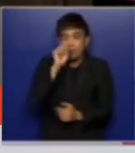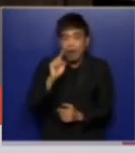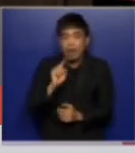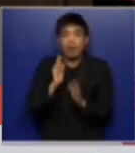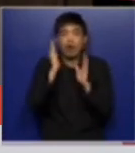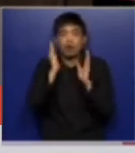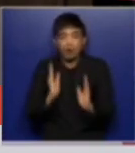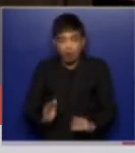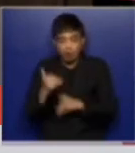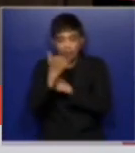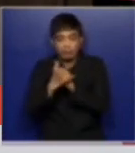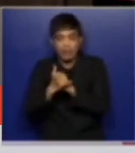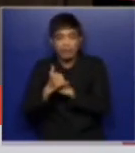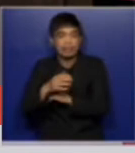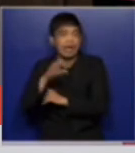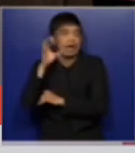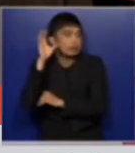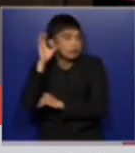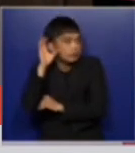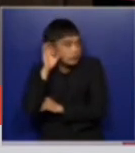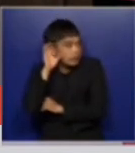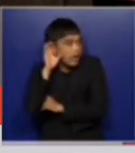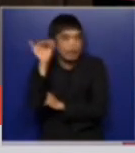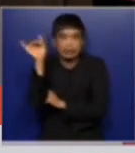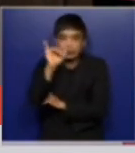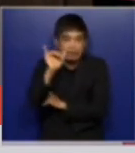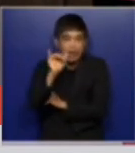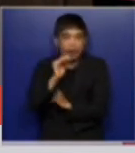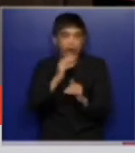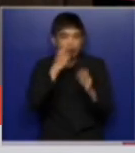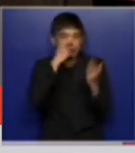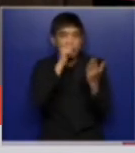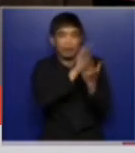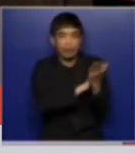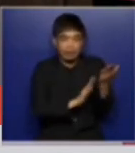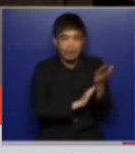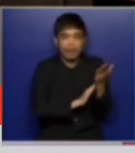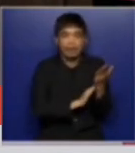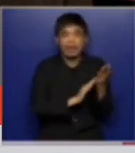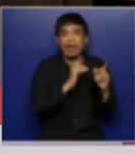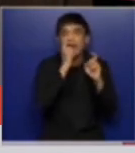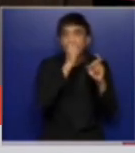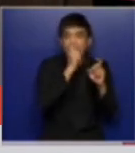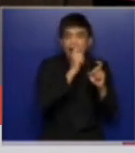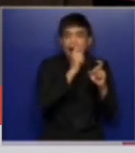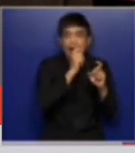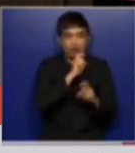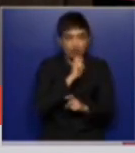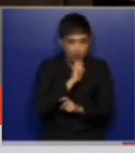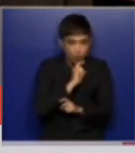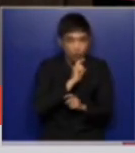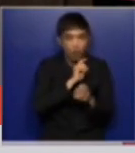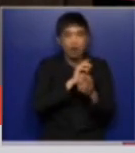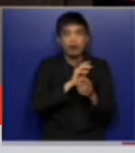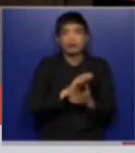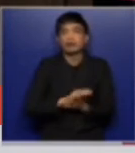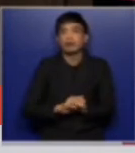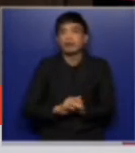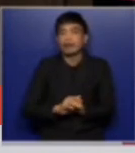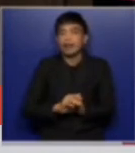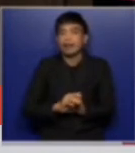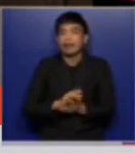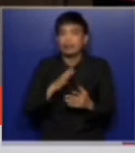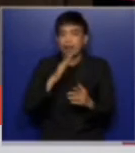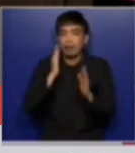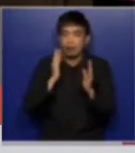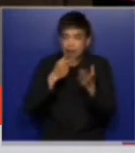ความมั่นใจในเรื่องของความปลอดภัยตราบใดที่ยังไม่มีวัคซีนในการรักษาส่งผลให้นักท่องเที่ยวมี